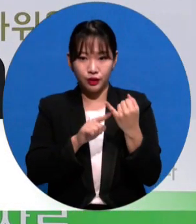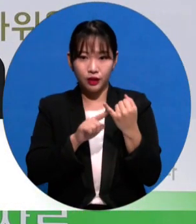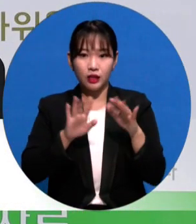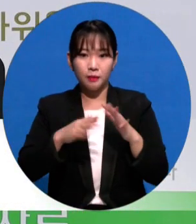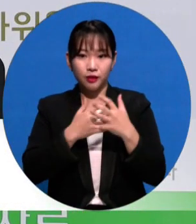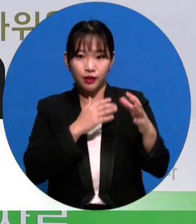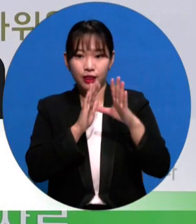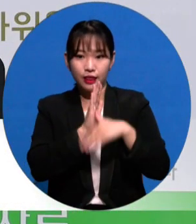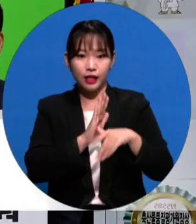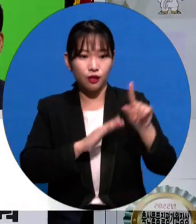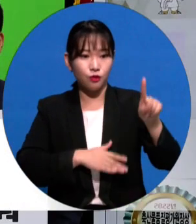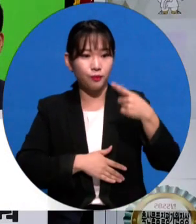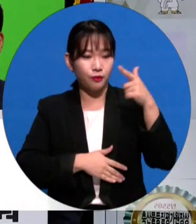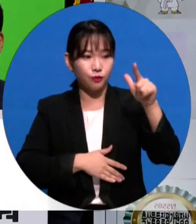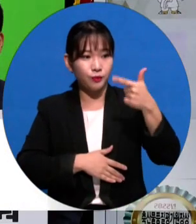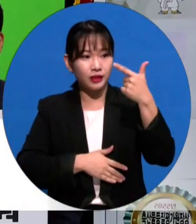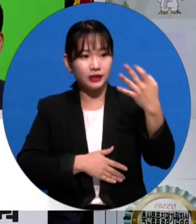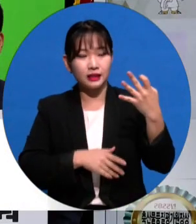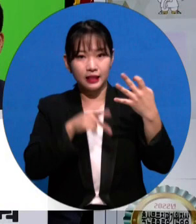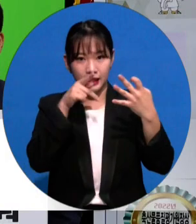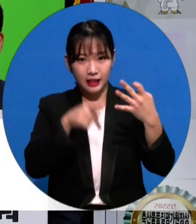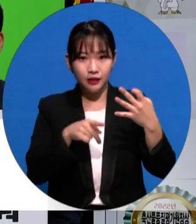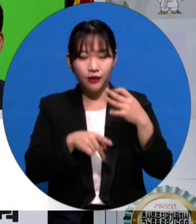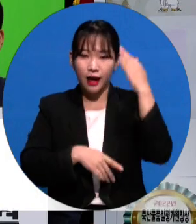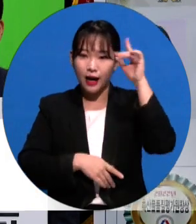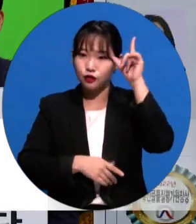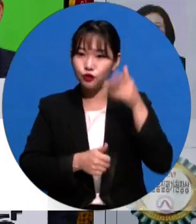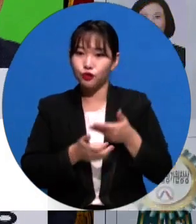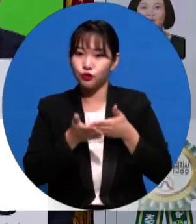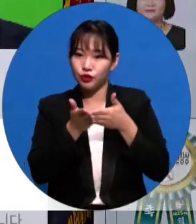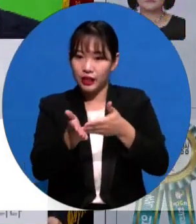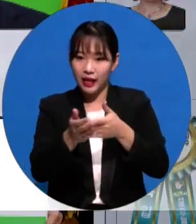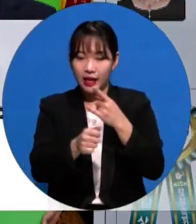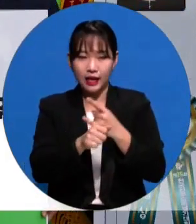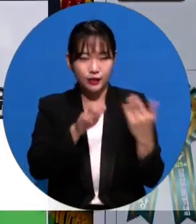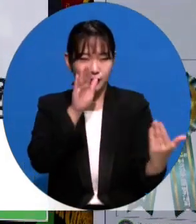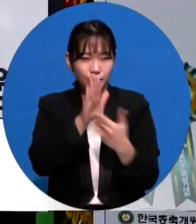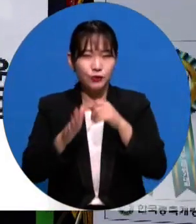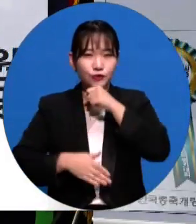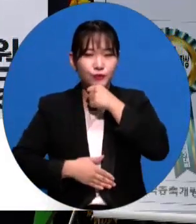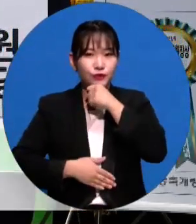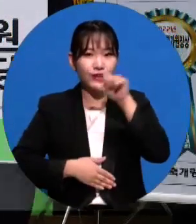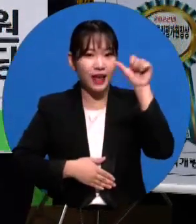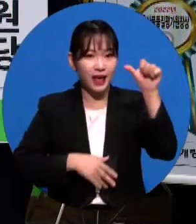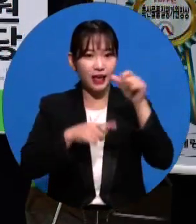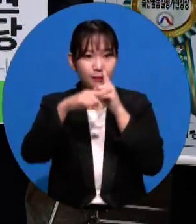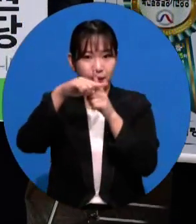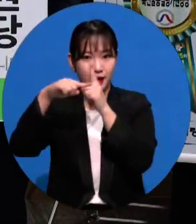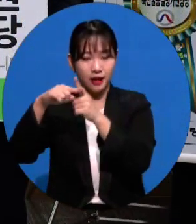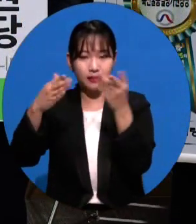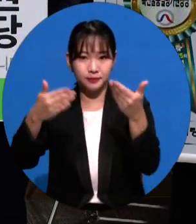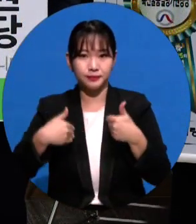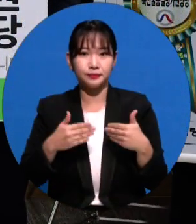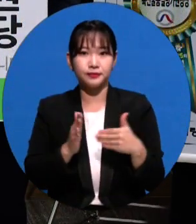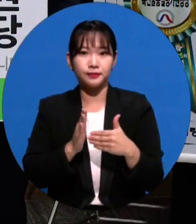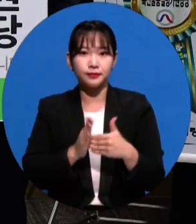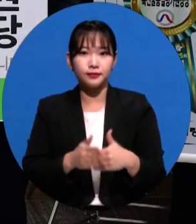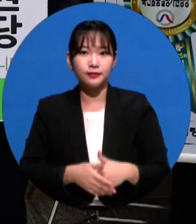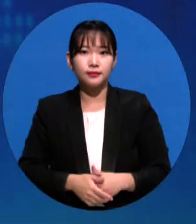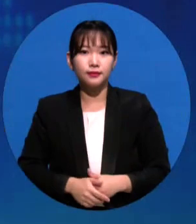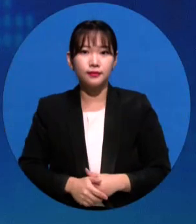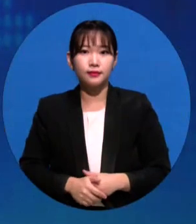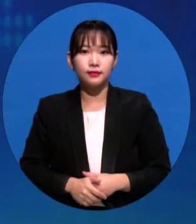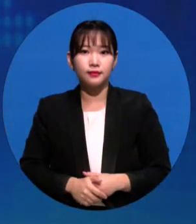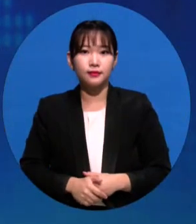대회 614kg의 거세 한우를 출품해 최상위인 A2부를 받았습니다.